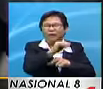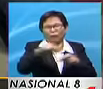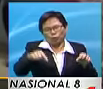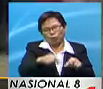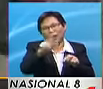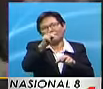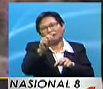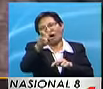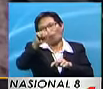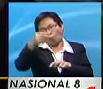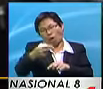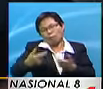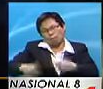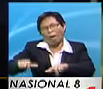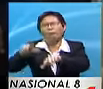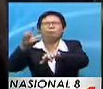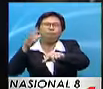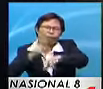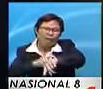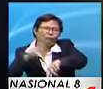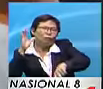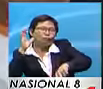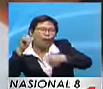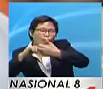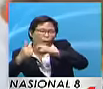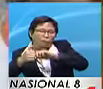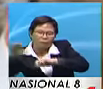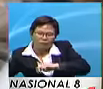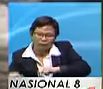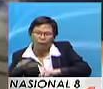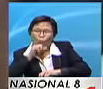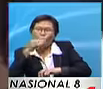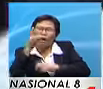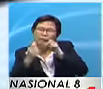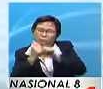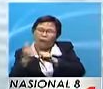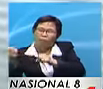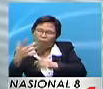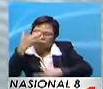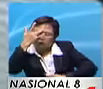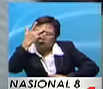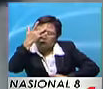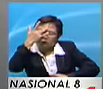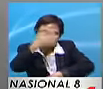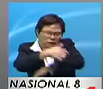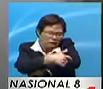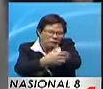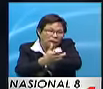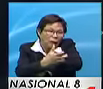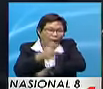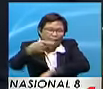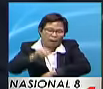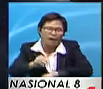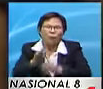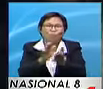Beliau juga sempat meluangkan masa mendengar permasalahan adik Muhammad Afis Awis, 18 tahun, yang menghidap sakit sendi. Perdana Menteri